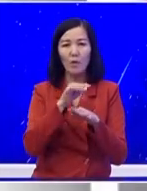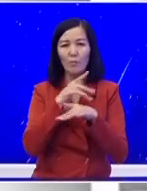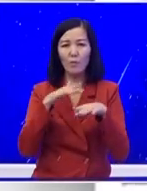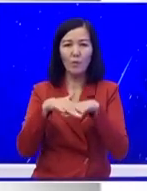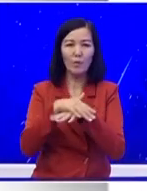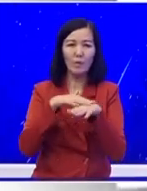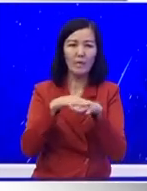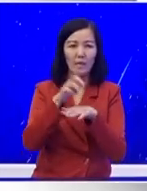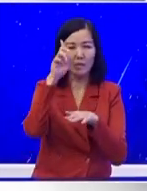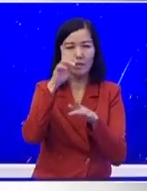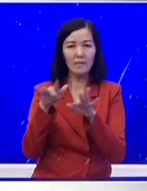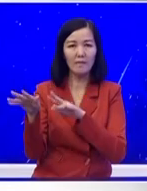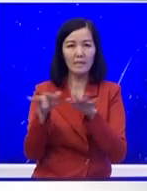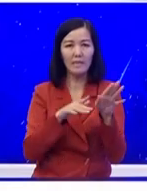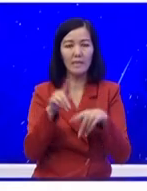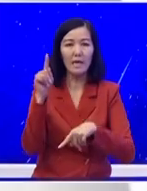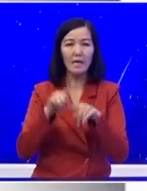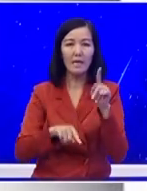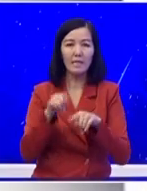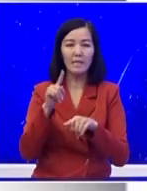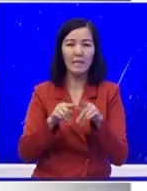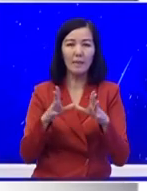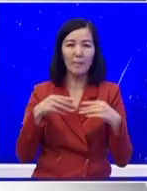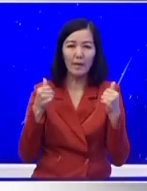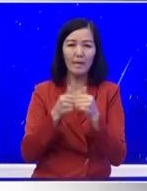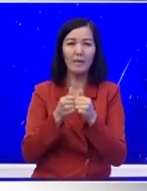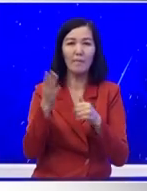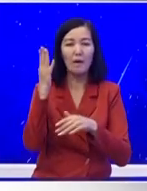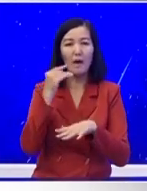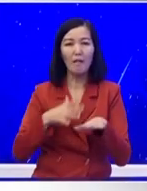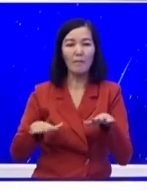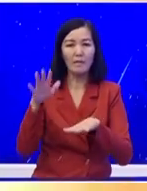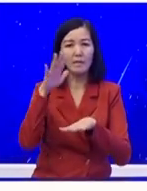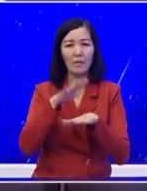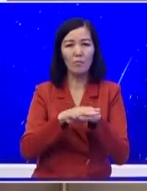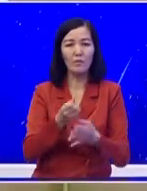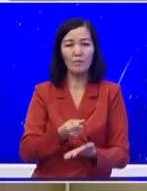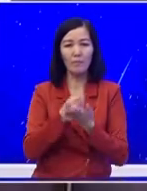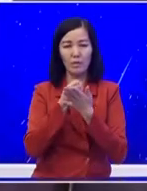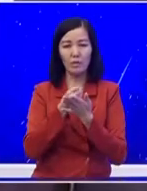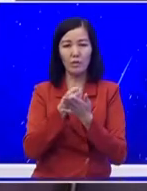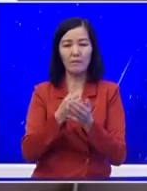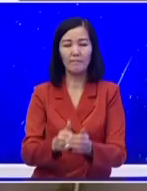и государственные деятели. Родных и близких поддержал и аким Алматинской области Амандык Баталов.